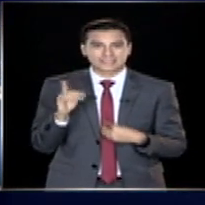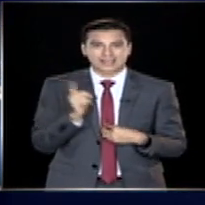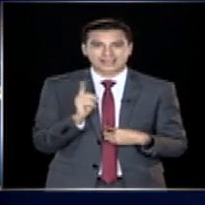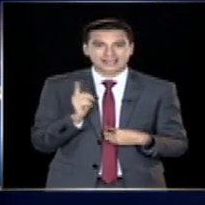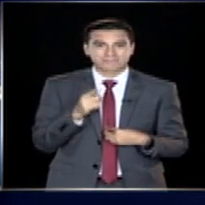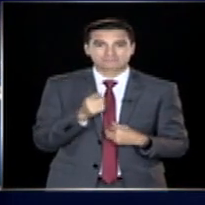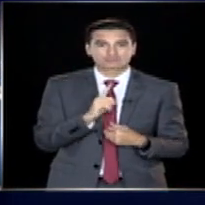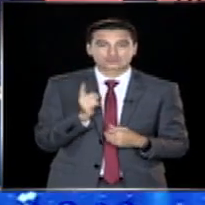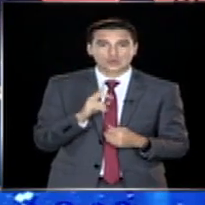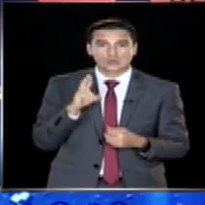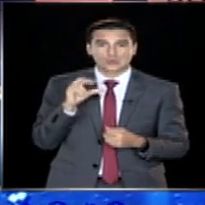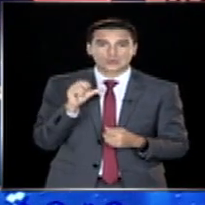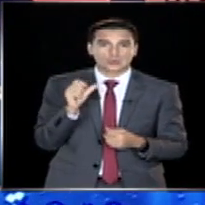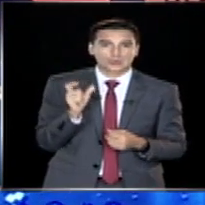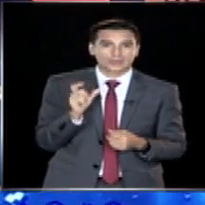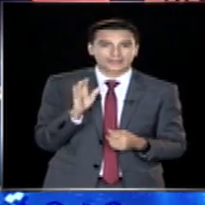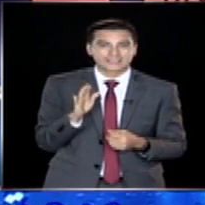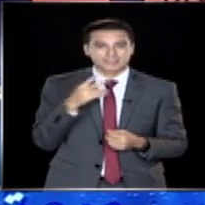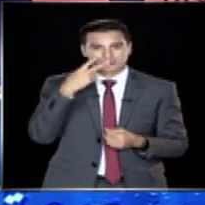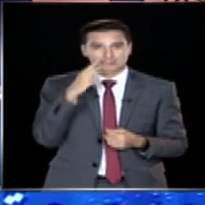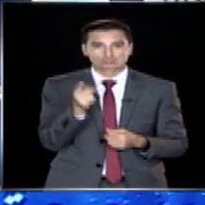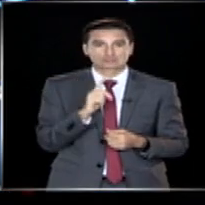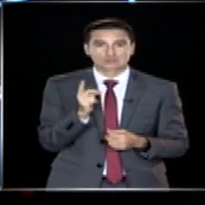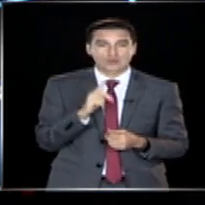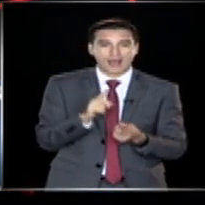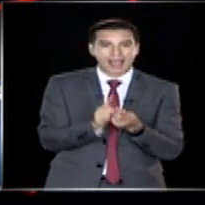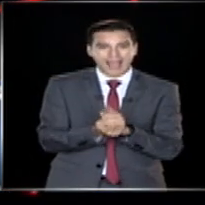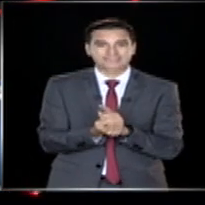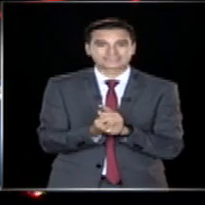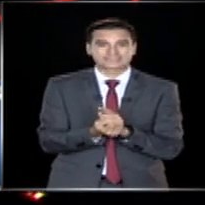تنتهي بحرف النون. مروة إجابة خاطئة.